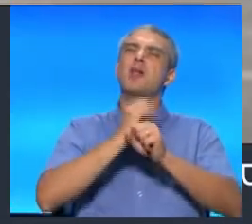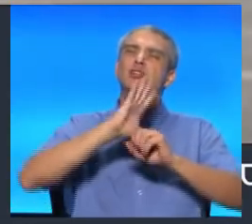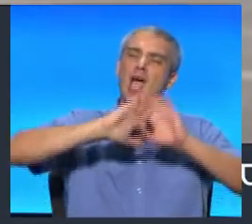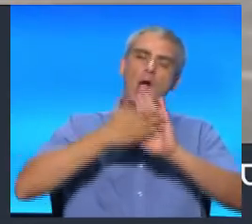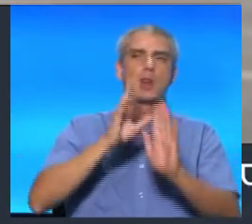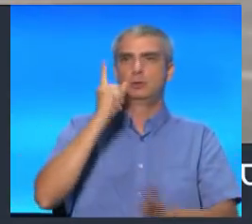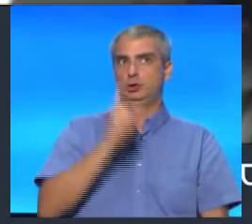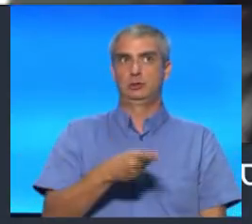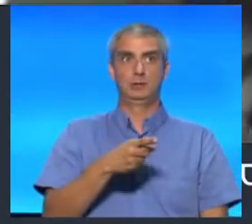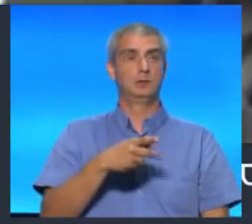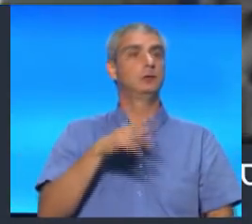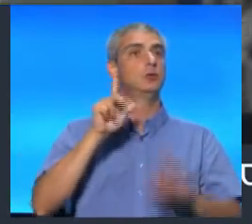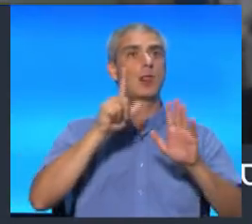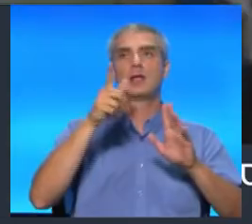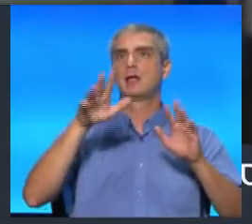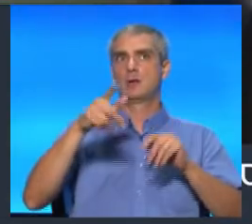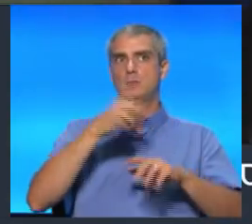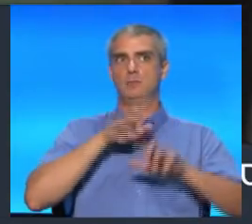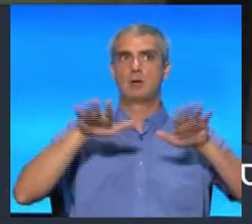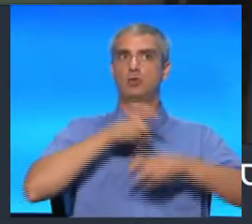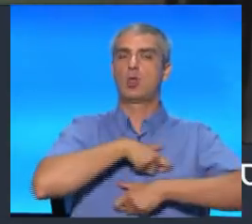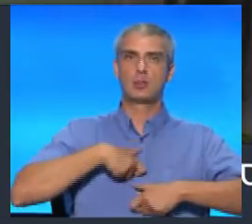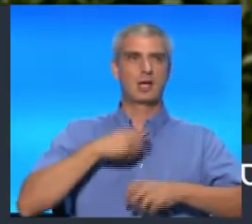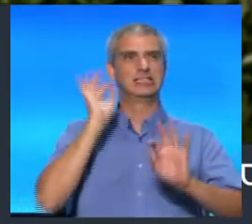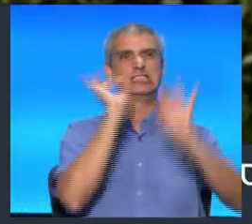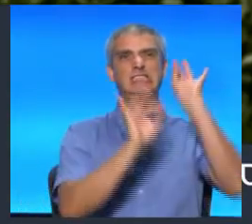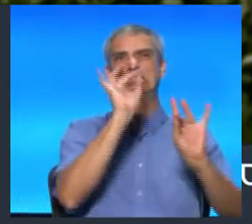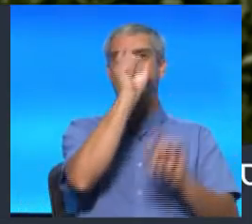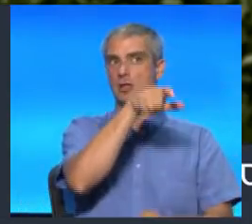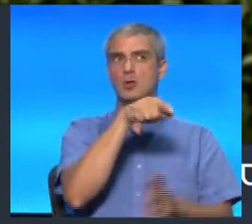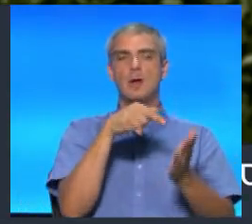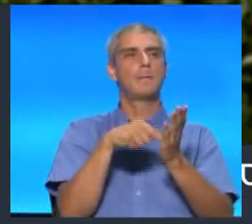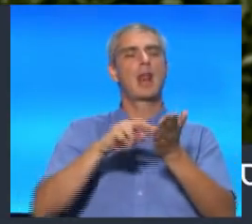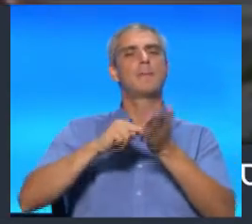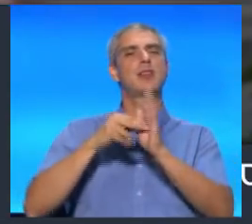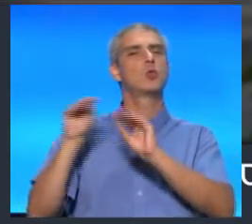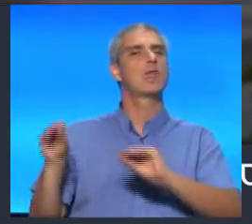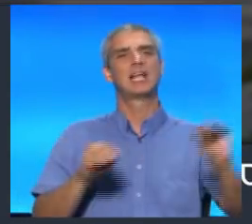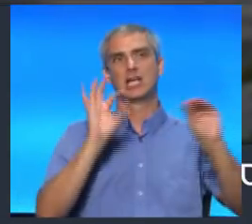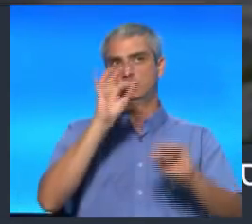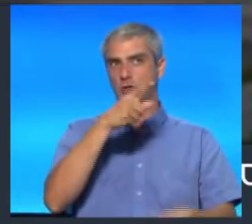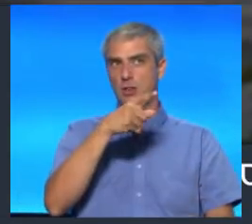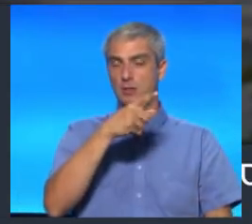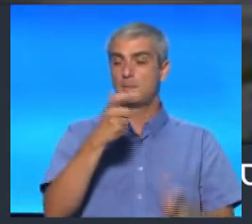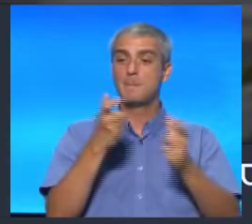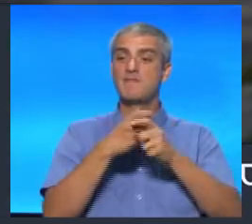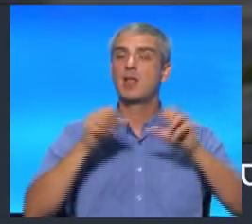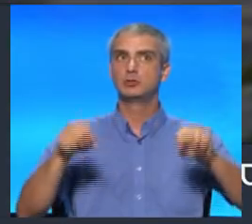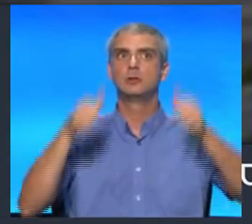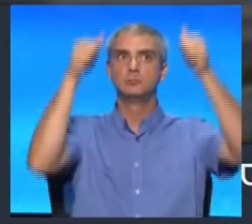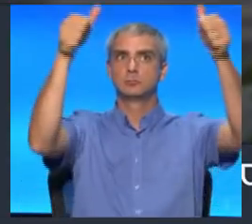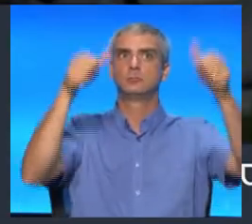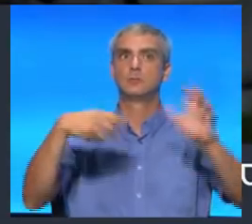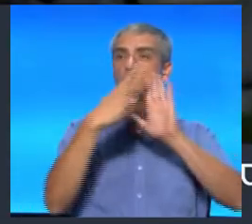השנה פתחה ממשלת הונגריה במסע השמצה נגד ג'ורג' סורוס, שיצא נגד מדיניות ההגירה של המדינה. מפלגה השלטת תלתה שלטים בגנותו